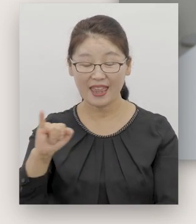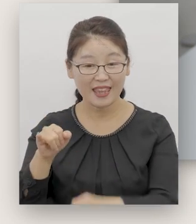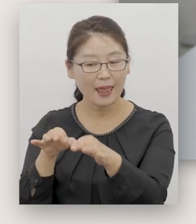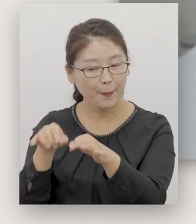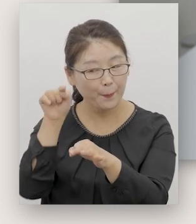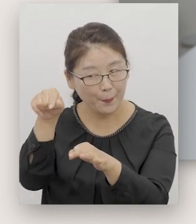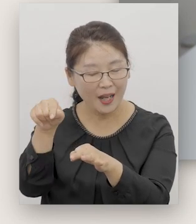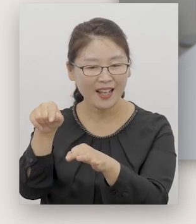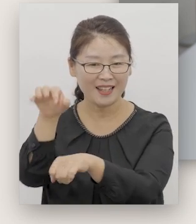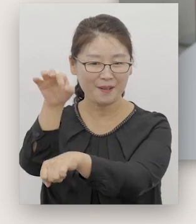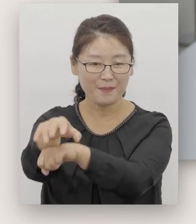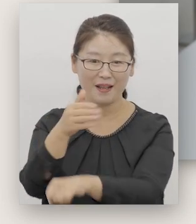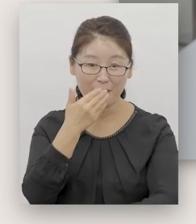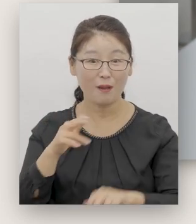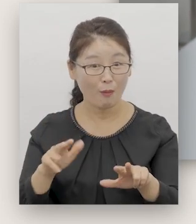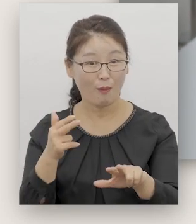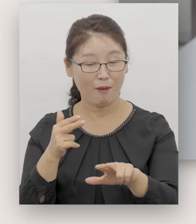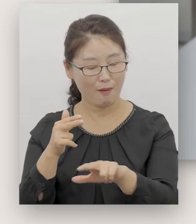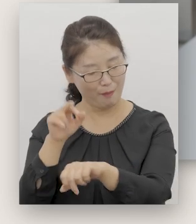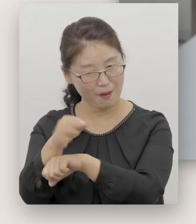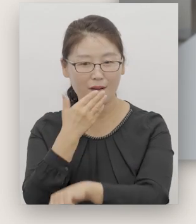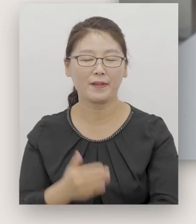가면 똑같은 거살수 있다고 해요. 지금도.